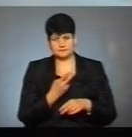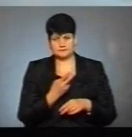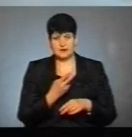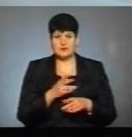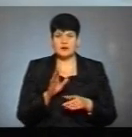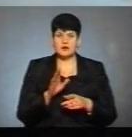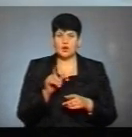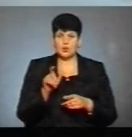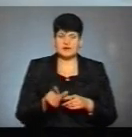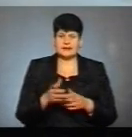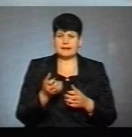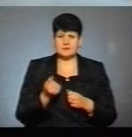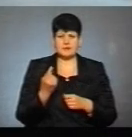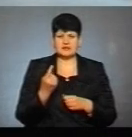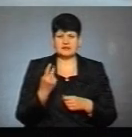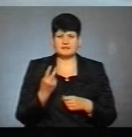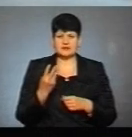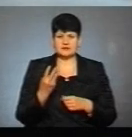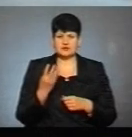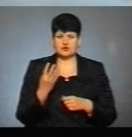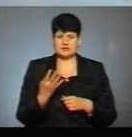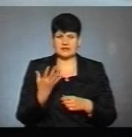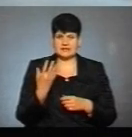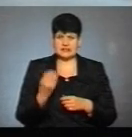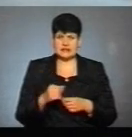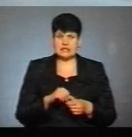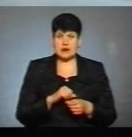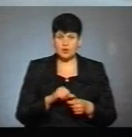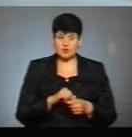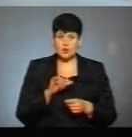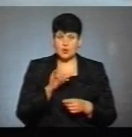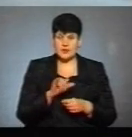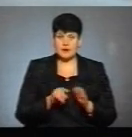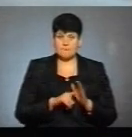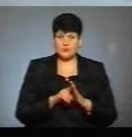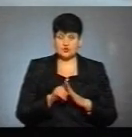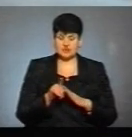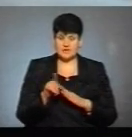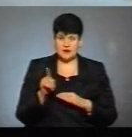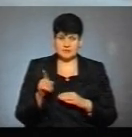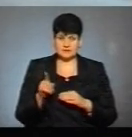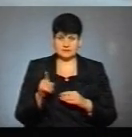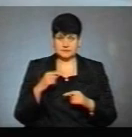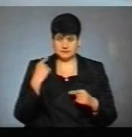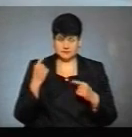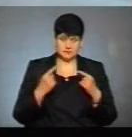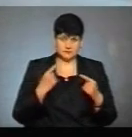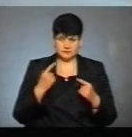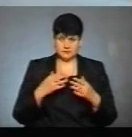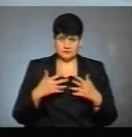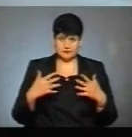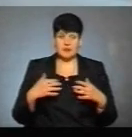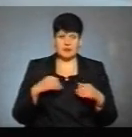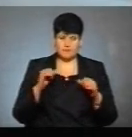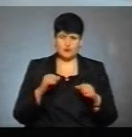яка там не приймає день, два, три, чотири дні наркотики, і в неї починається оцей ряд психосоматичних ознак, тоді ми